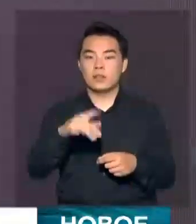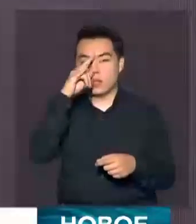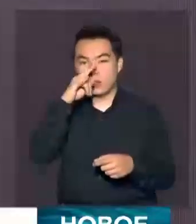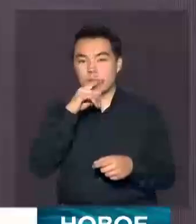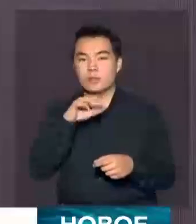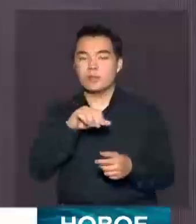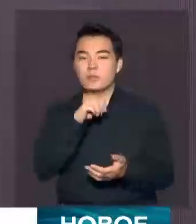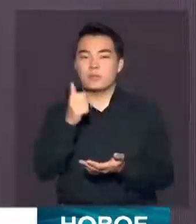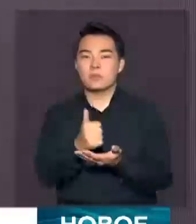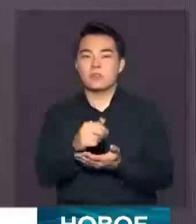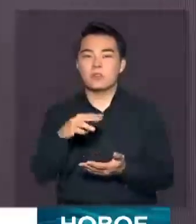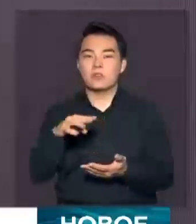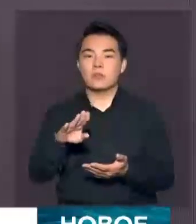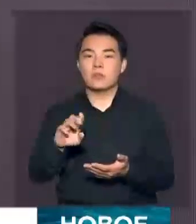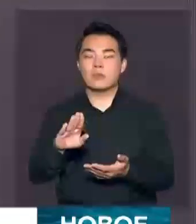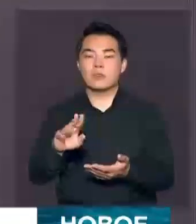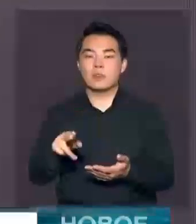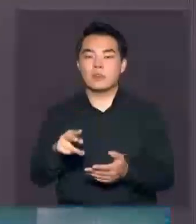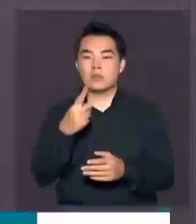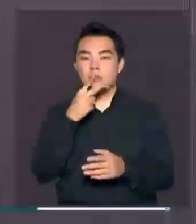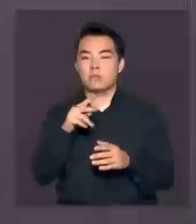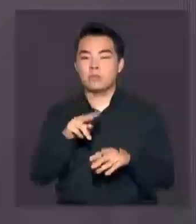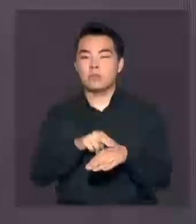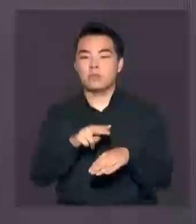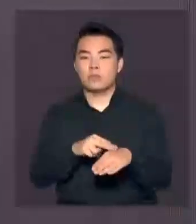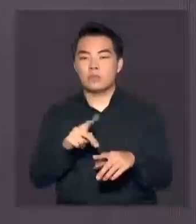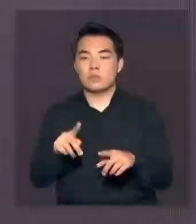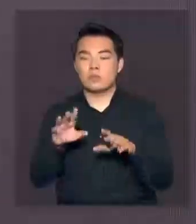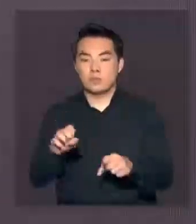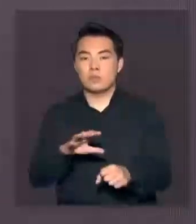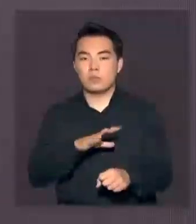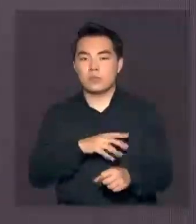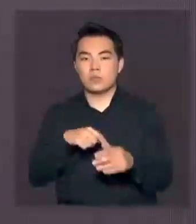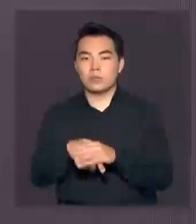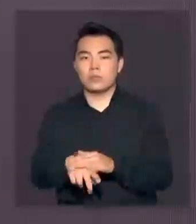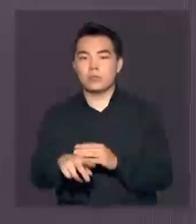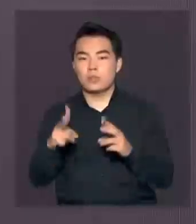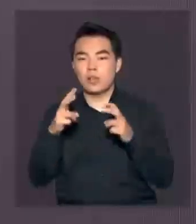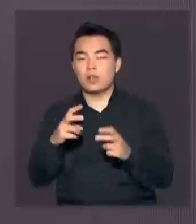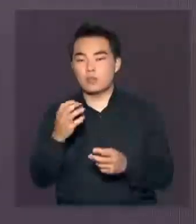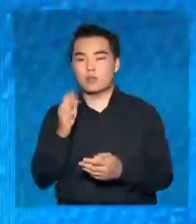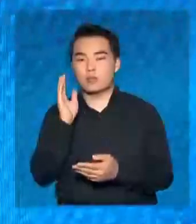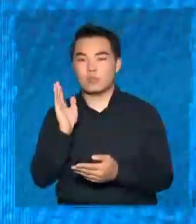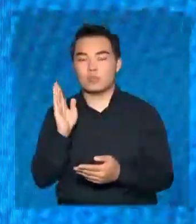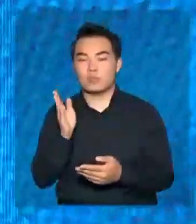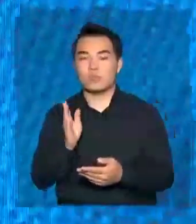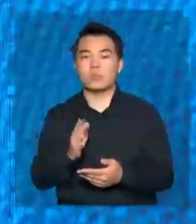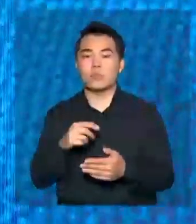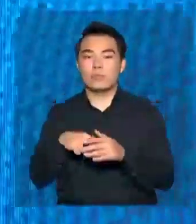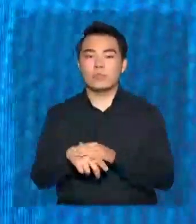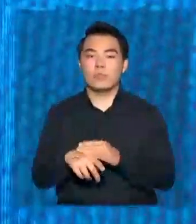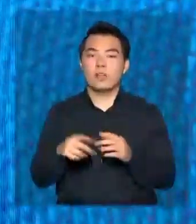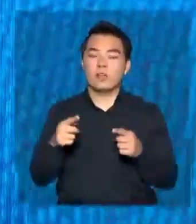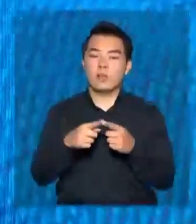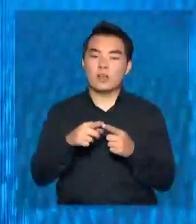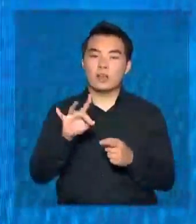города. 2 человека. По статьям, которые подозреваются, расследование ведется. В